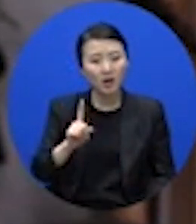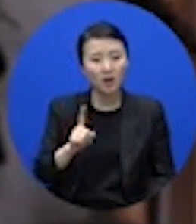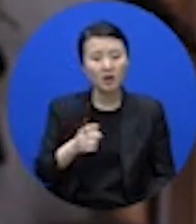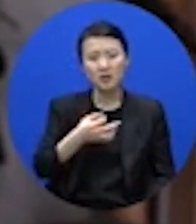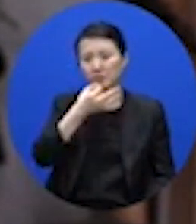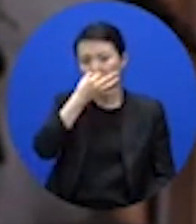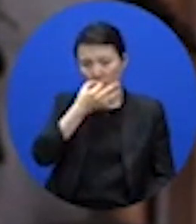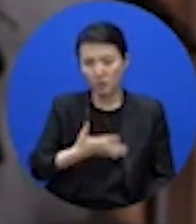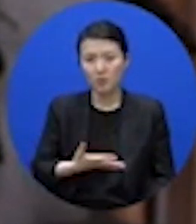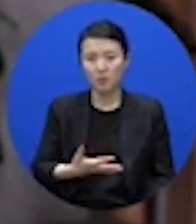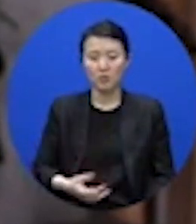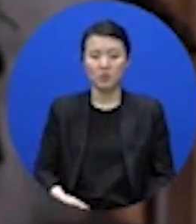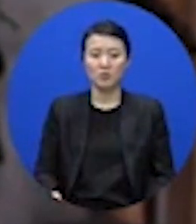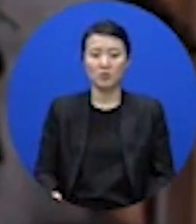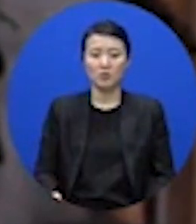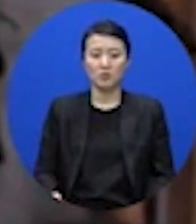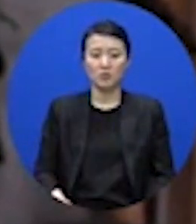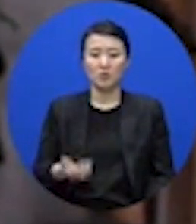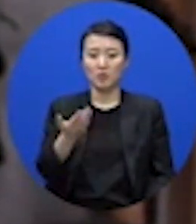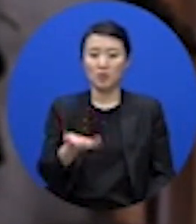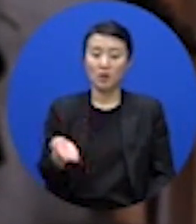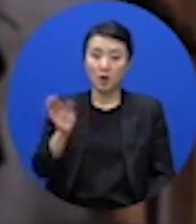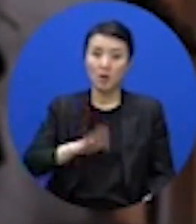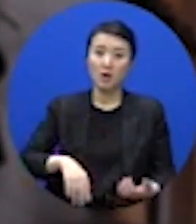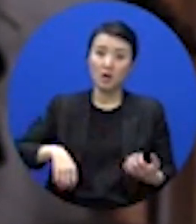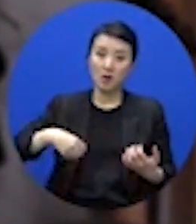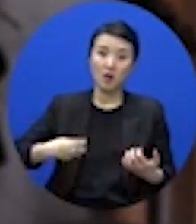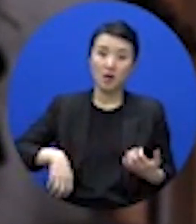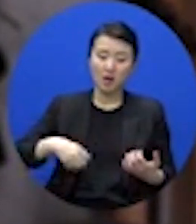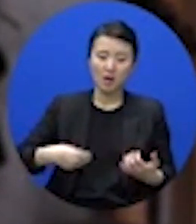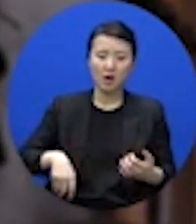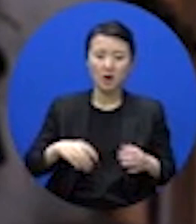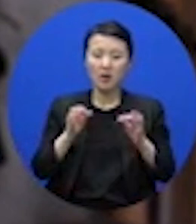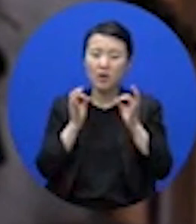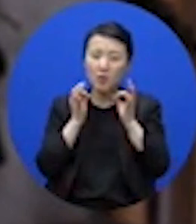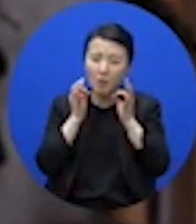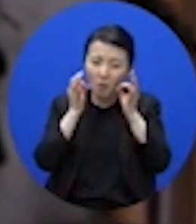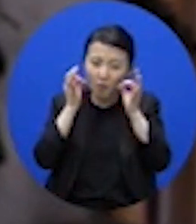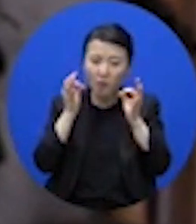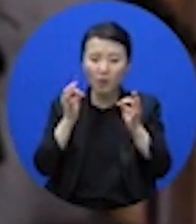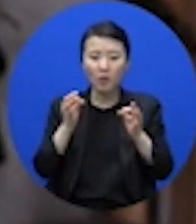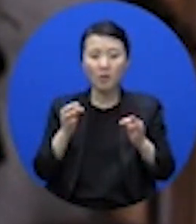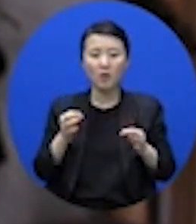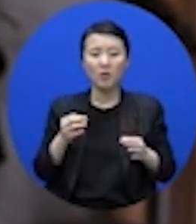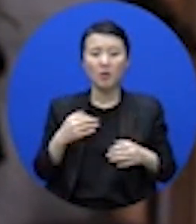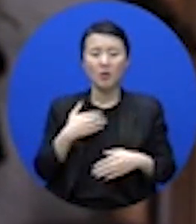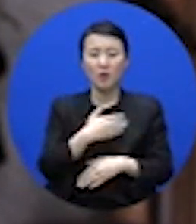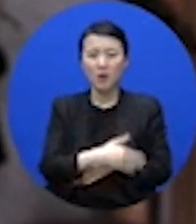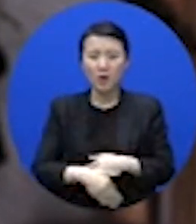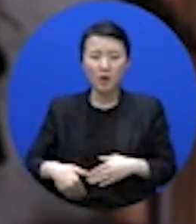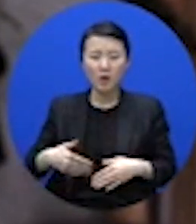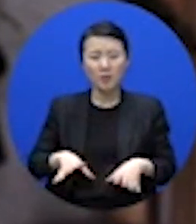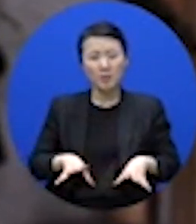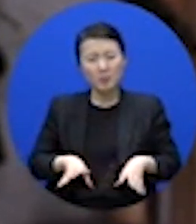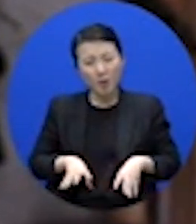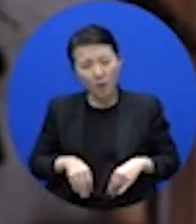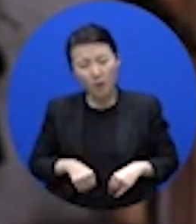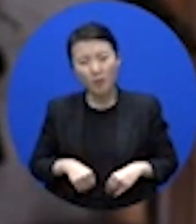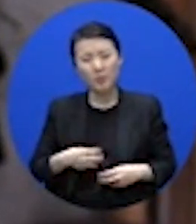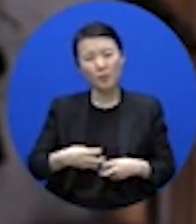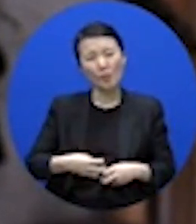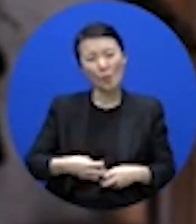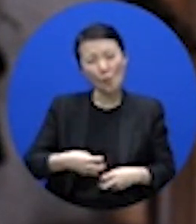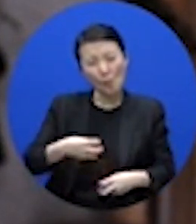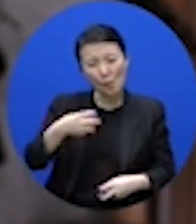어려워 보이죠. 근데 저 기타를 치려고 저렇게 못 먹고 헐벗고 아무것도 못하는